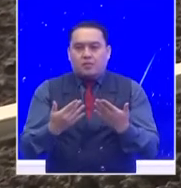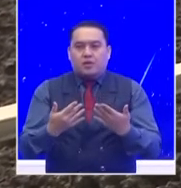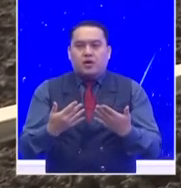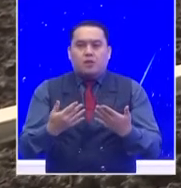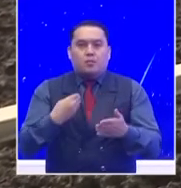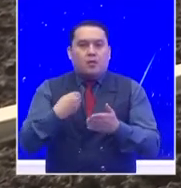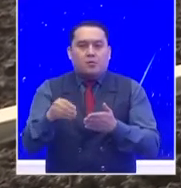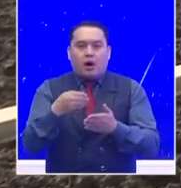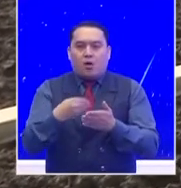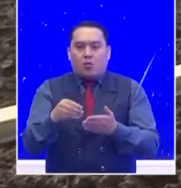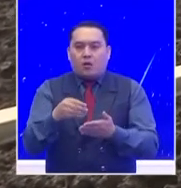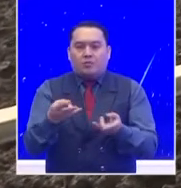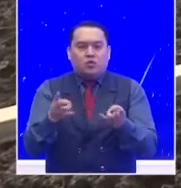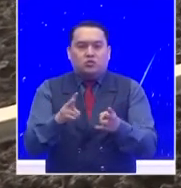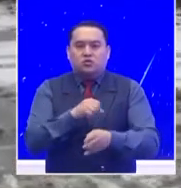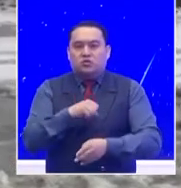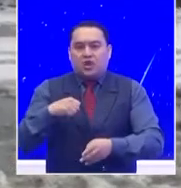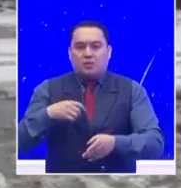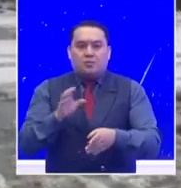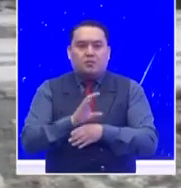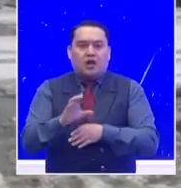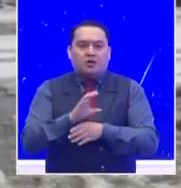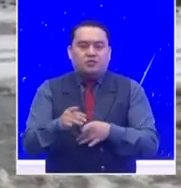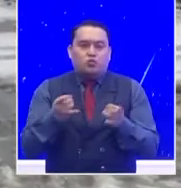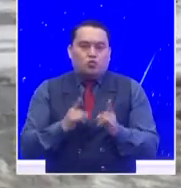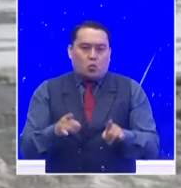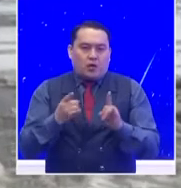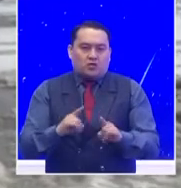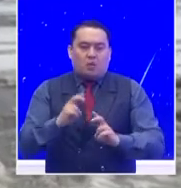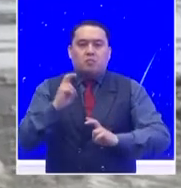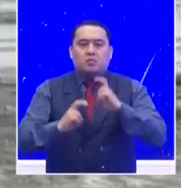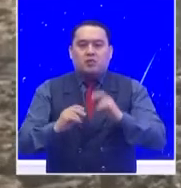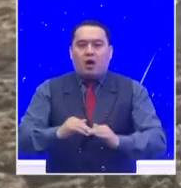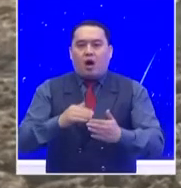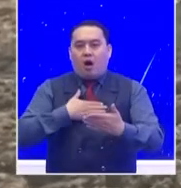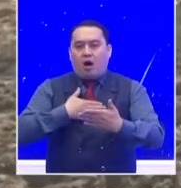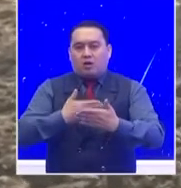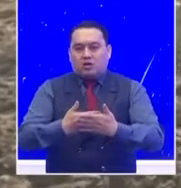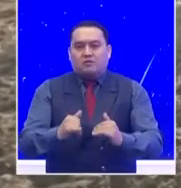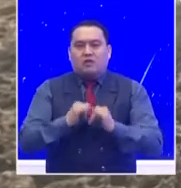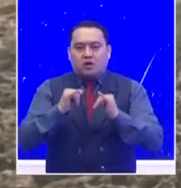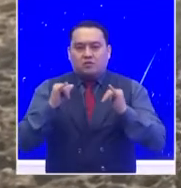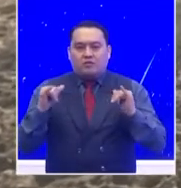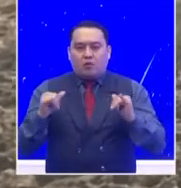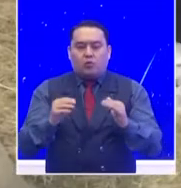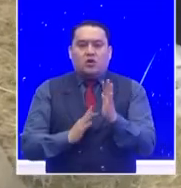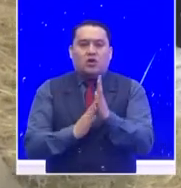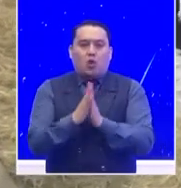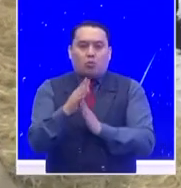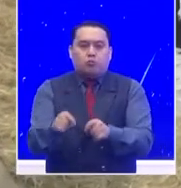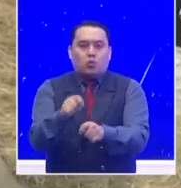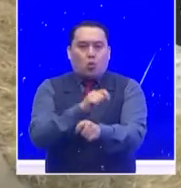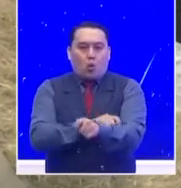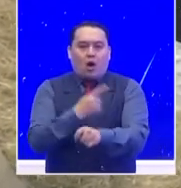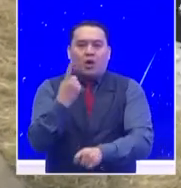не покупаем извне, а производим сами. Вместе с тем предприятие активно развивает и растениеводство. К примеру, с общей площади